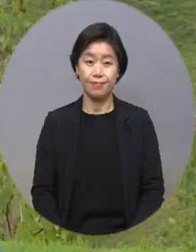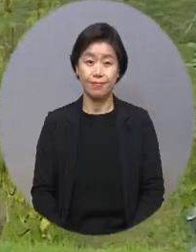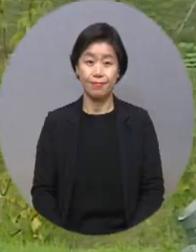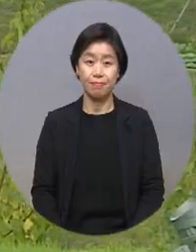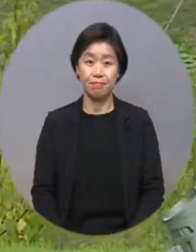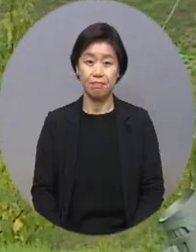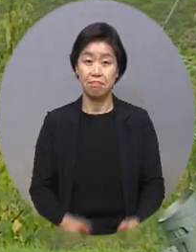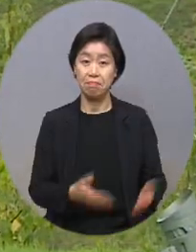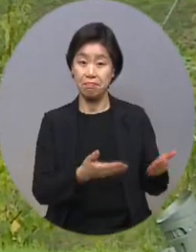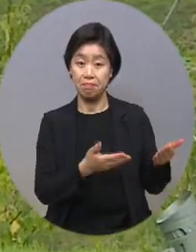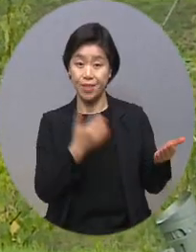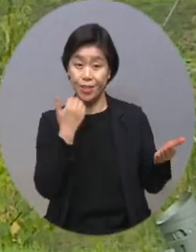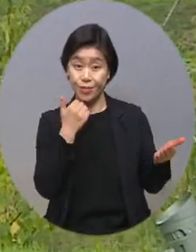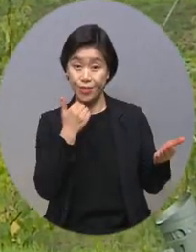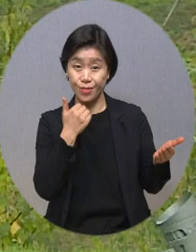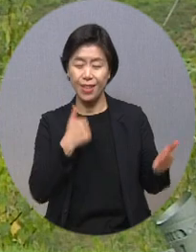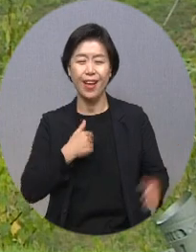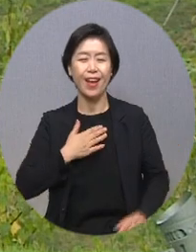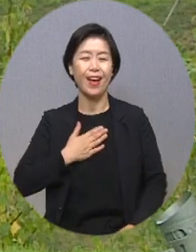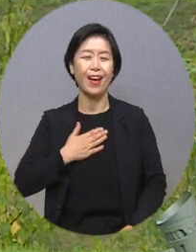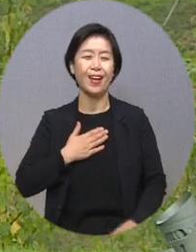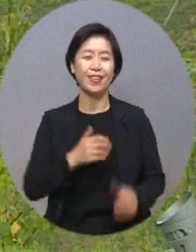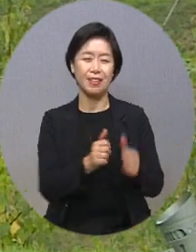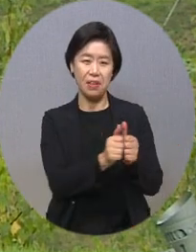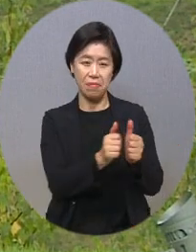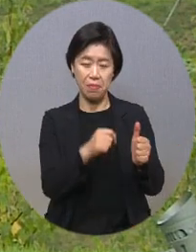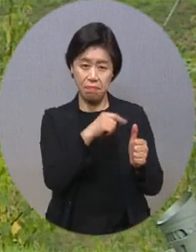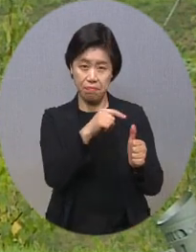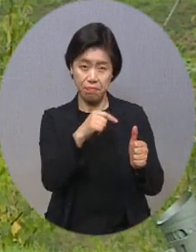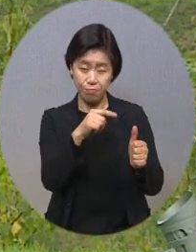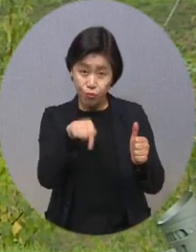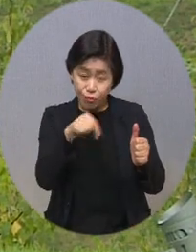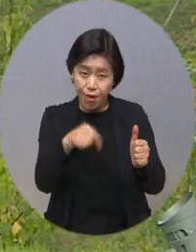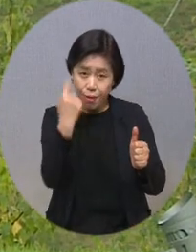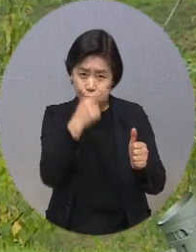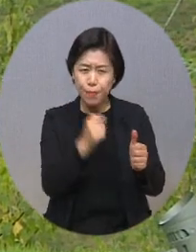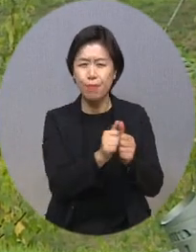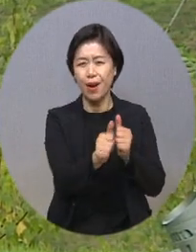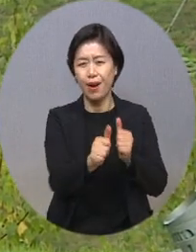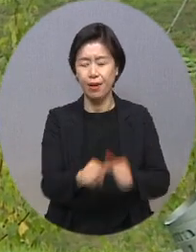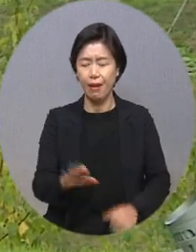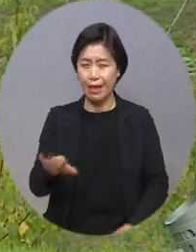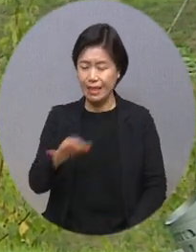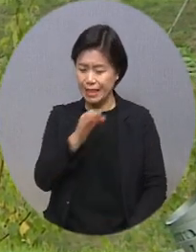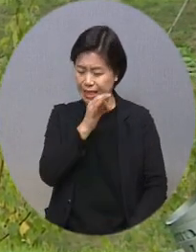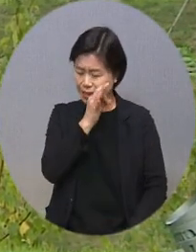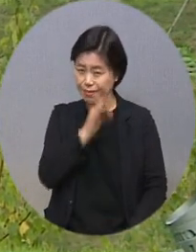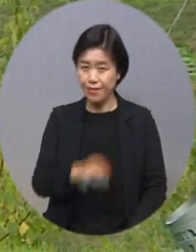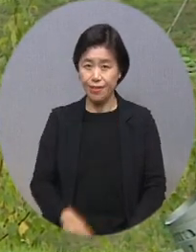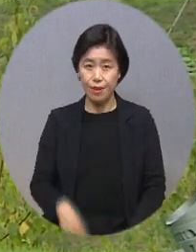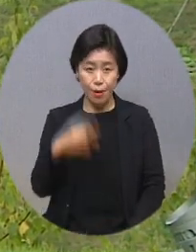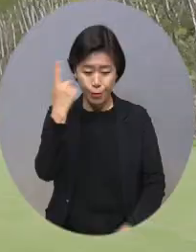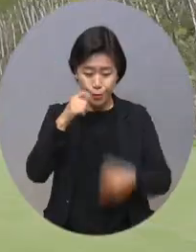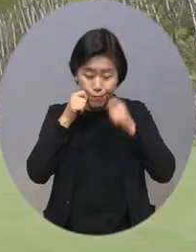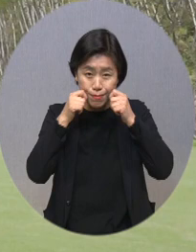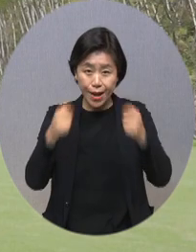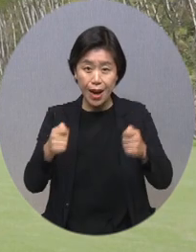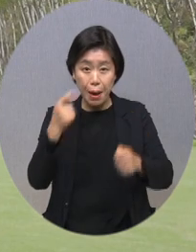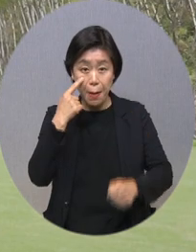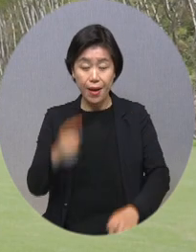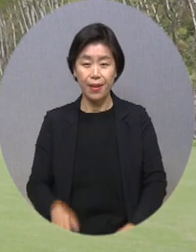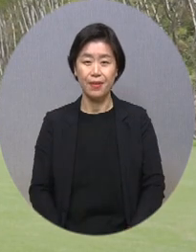제가 아는 인플루언서 남자 중에 비주얼 넘버 원입니다, 여러분. 아, 너무 창피한데. 보여주시죠, 얼굴을. 자.